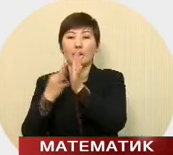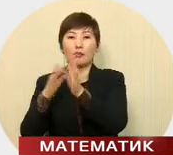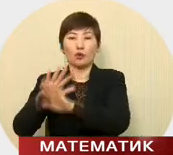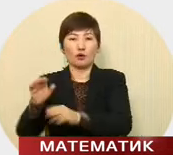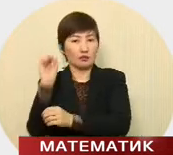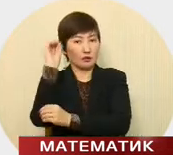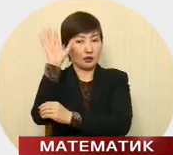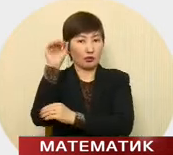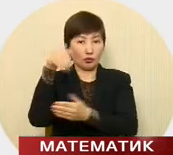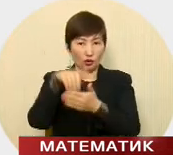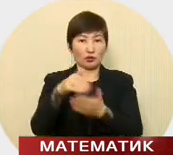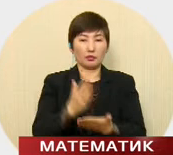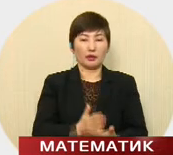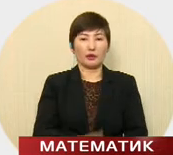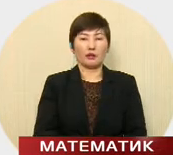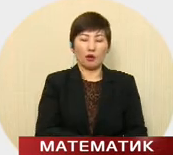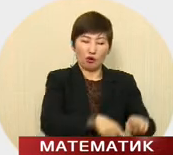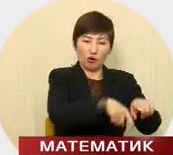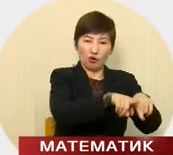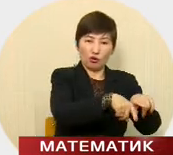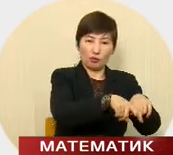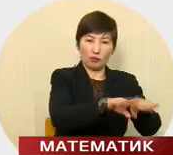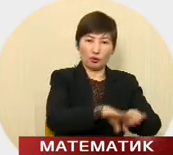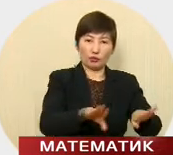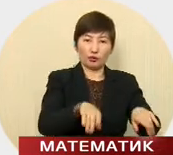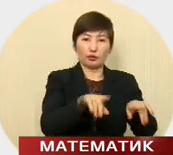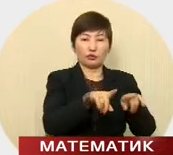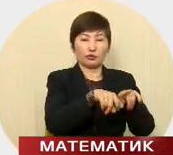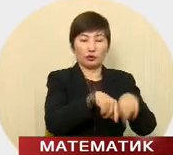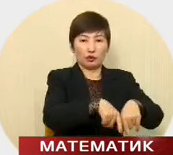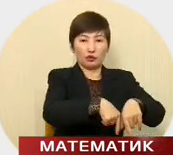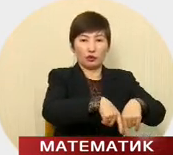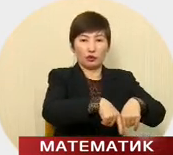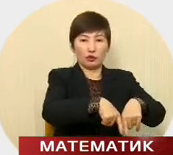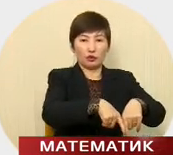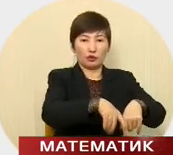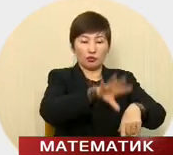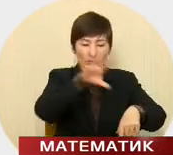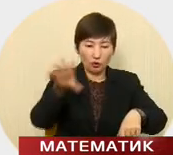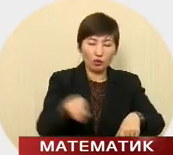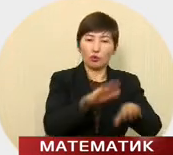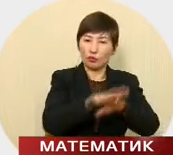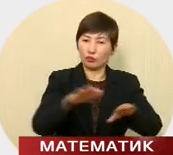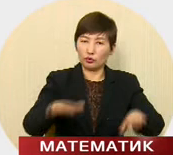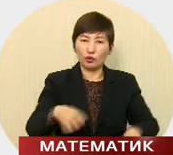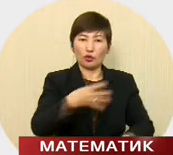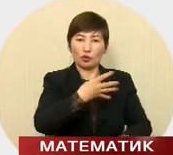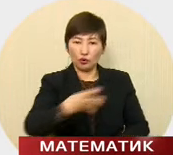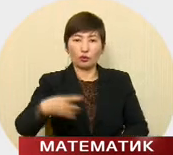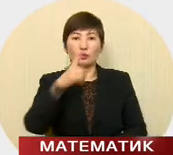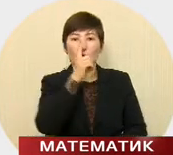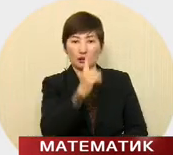нэ. За дараа нь хөл бөмбөгийн дугуйланд явдаг сурагчдын тоог бас олъё. Нийт сурагчдын 1/4